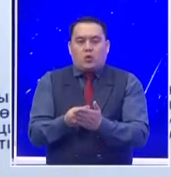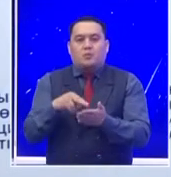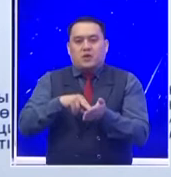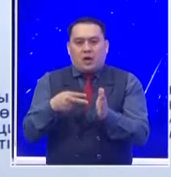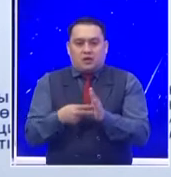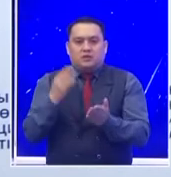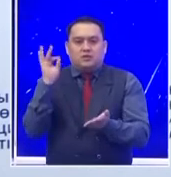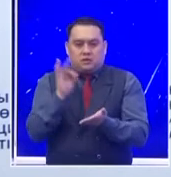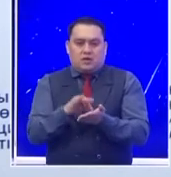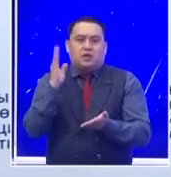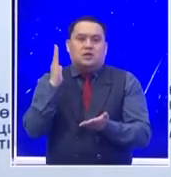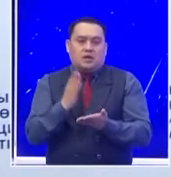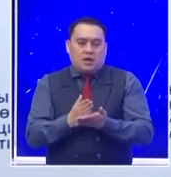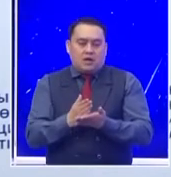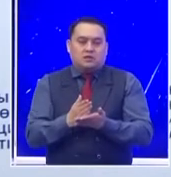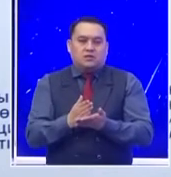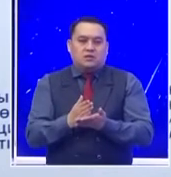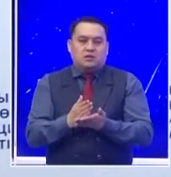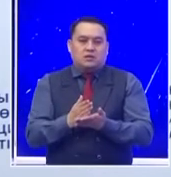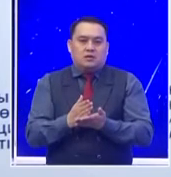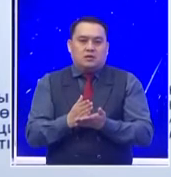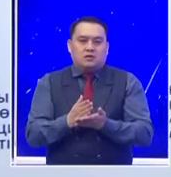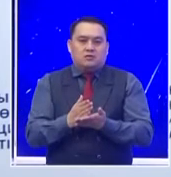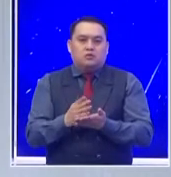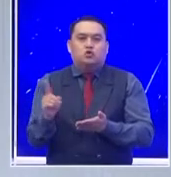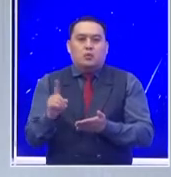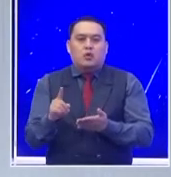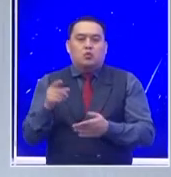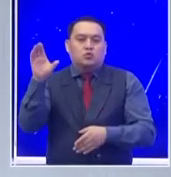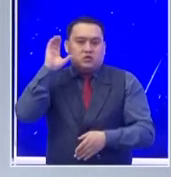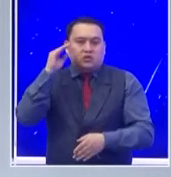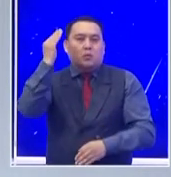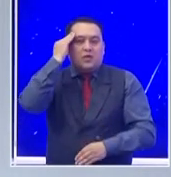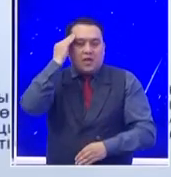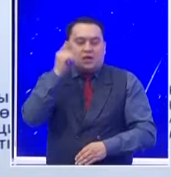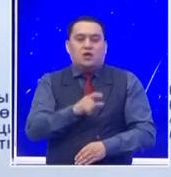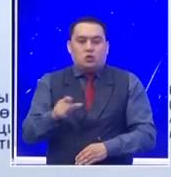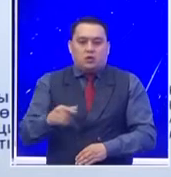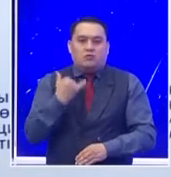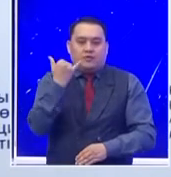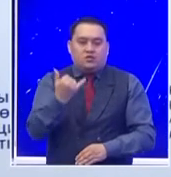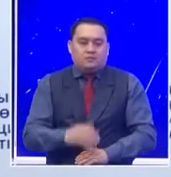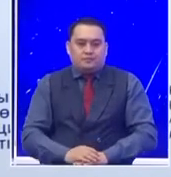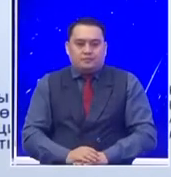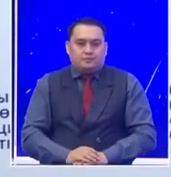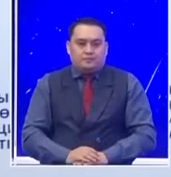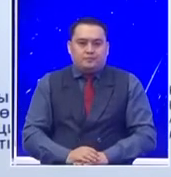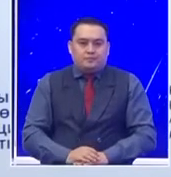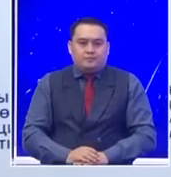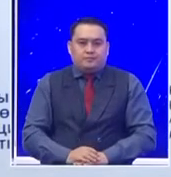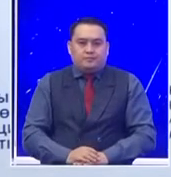планы на будущее но в то же время не не помешало бы услышать мнение наш уважаемой публике